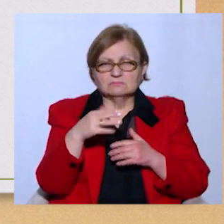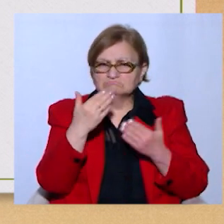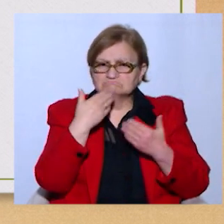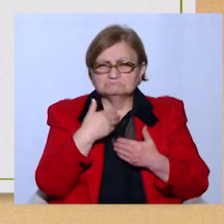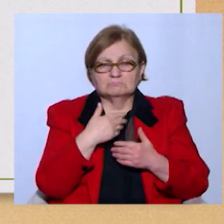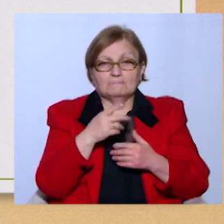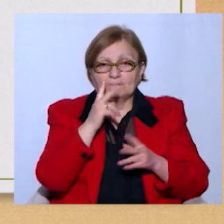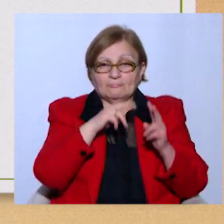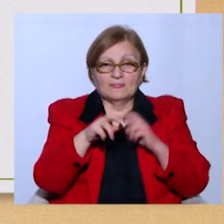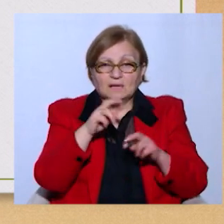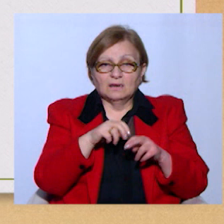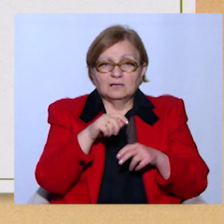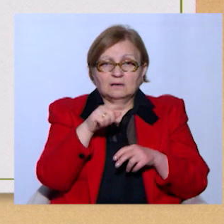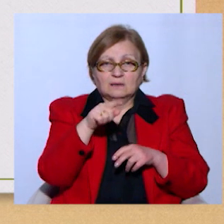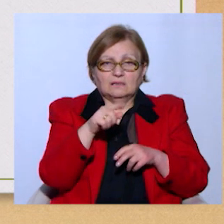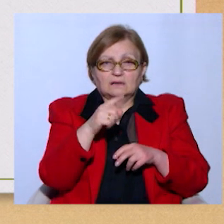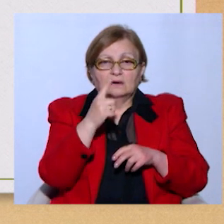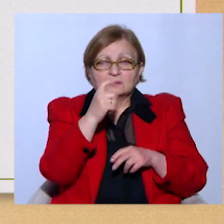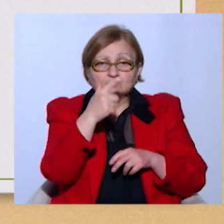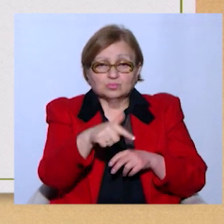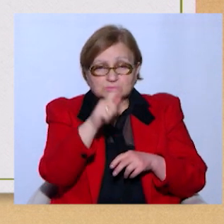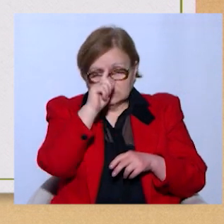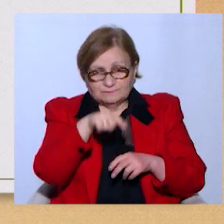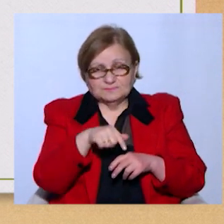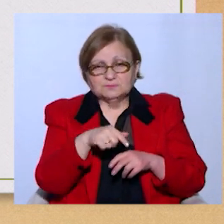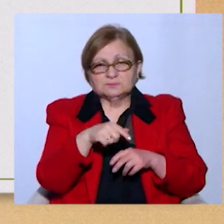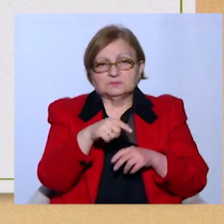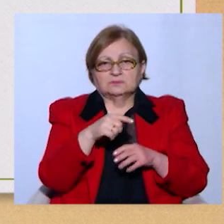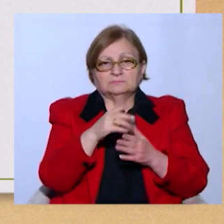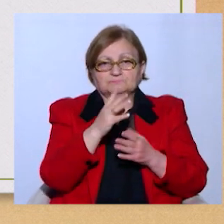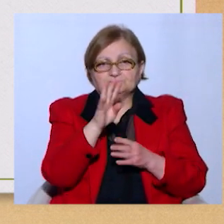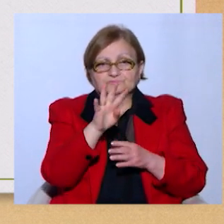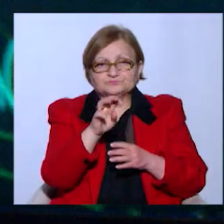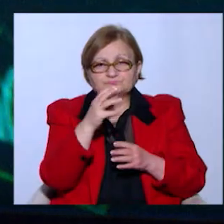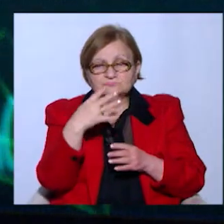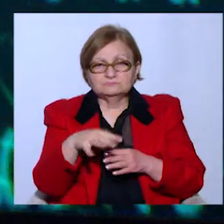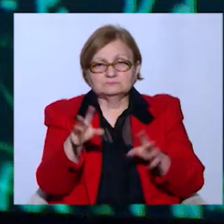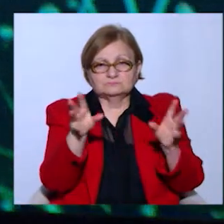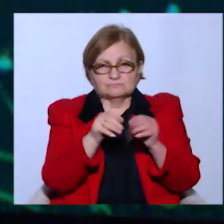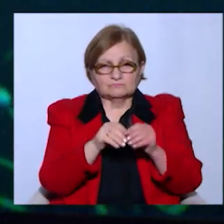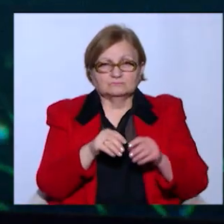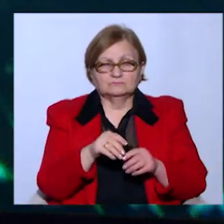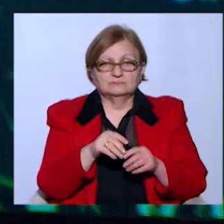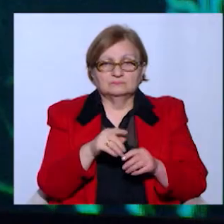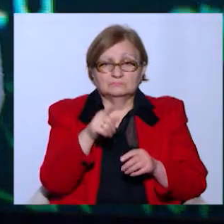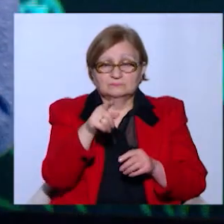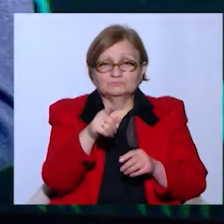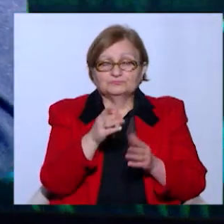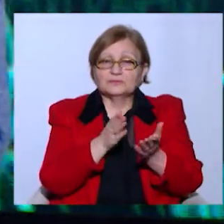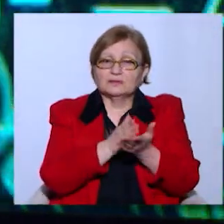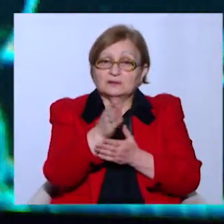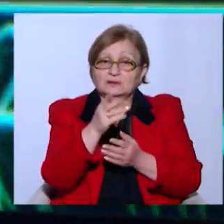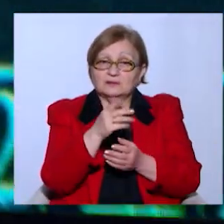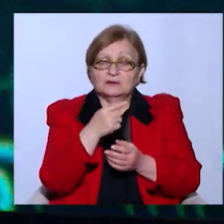ესე იგი გვაქვს ფაქტობრივად რომ ეს 10 არის 100-ი, ეს 20 არის 440. მოდი ეს ამოცანა ამ გზით ამოხსნათ,